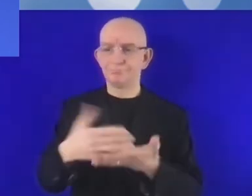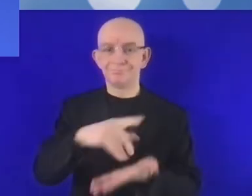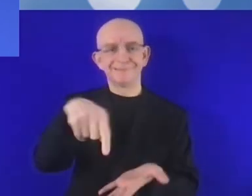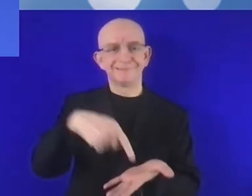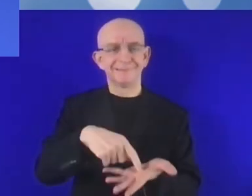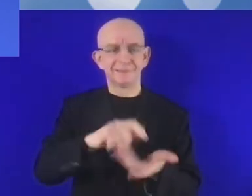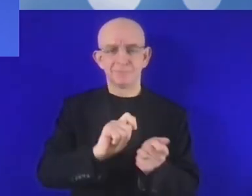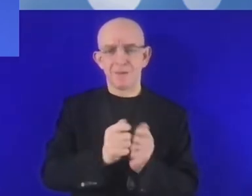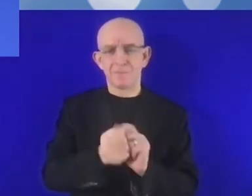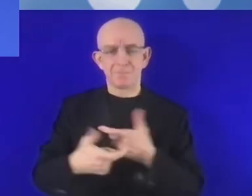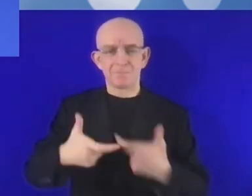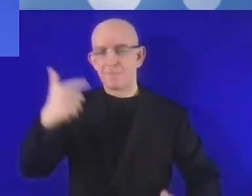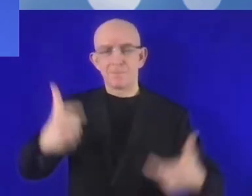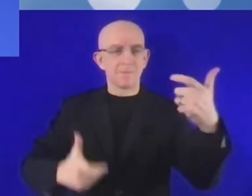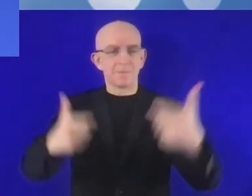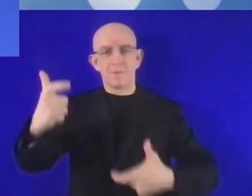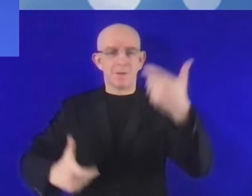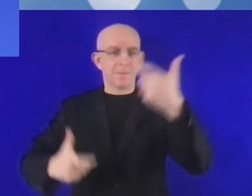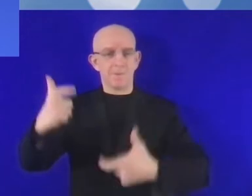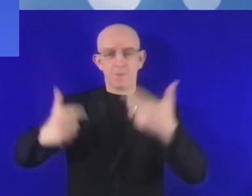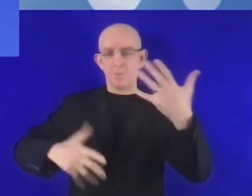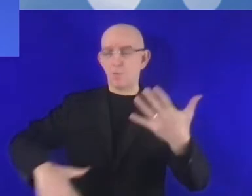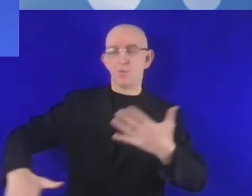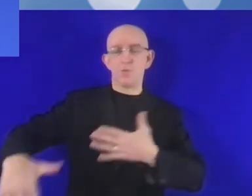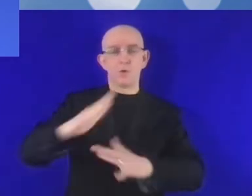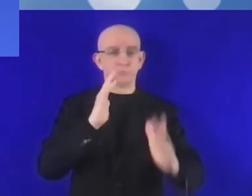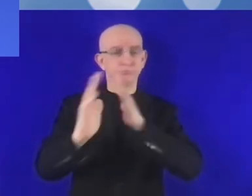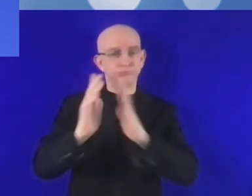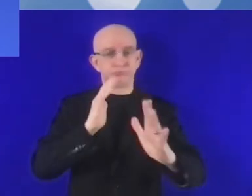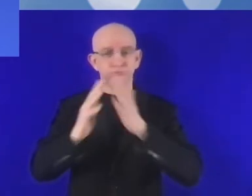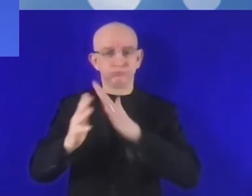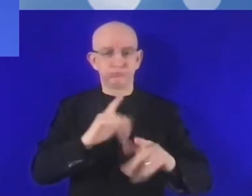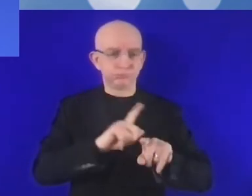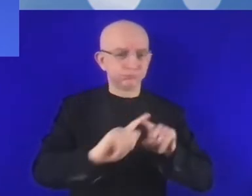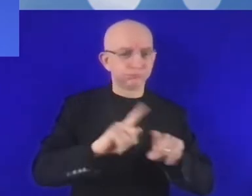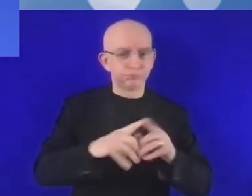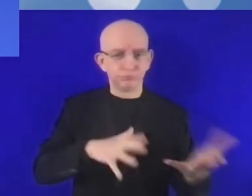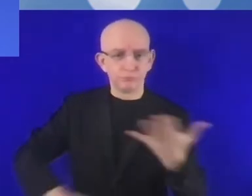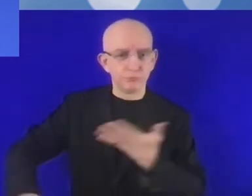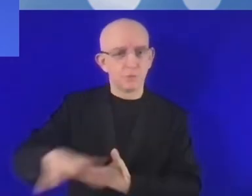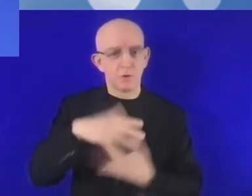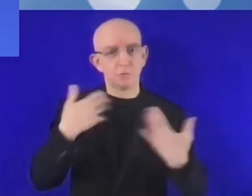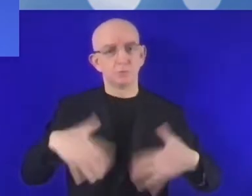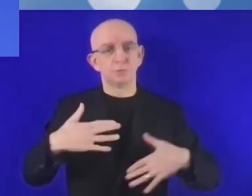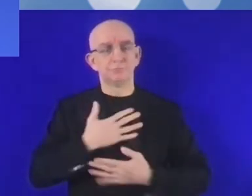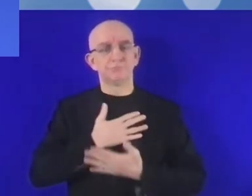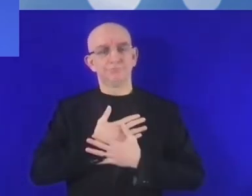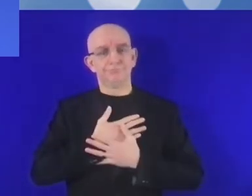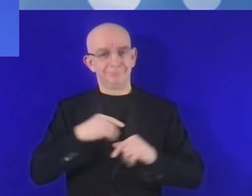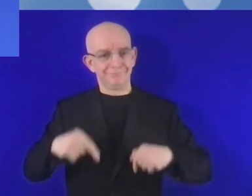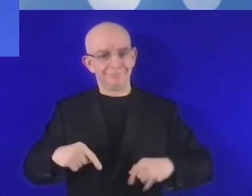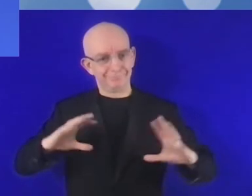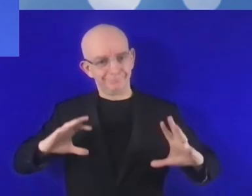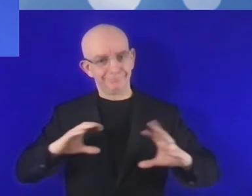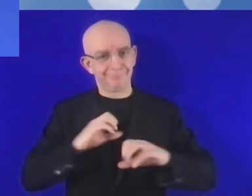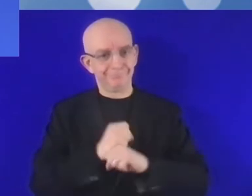اسمحوا لي أن ألخص اليوم الأول الذي تم أمس، كان مليئا بالجلسات والمناقشات المثيرة